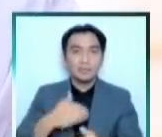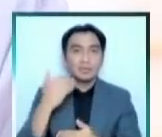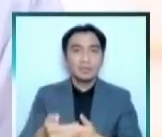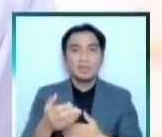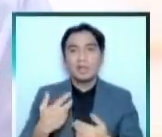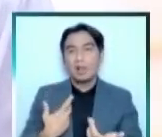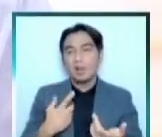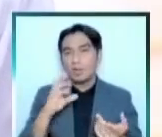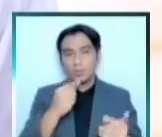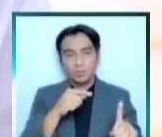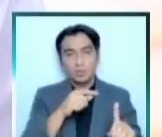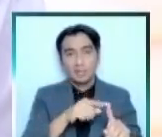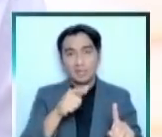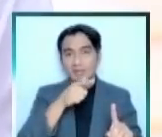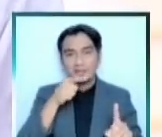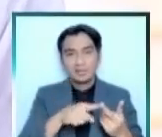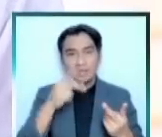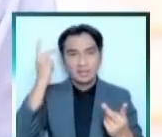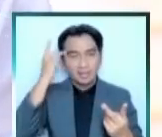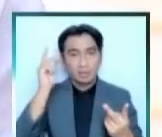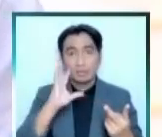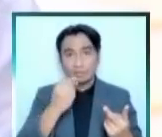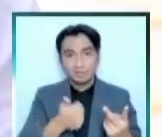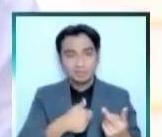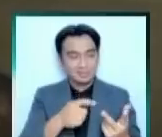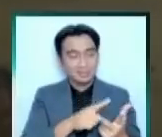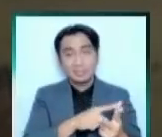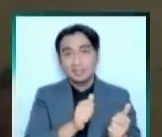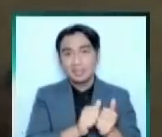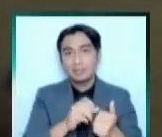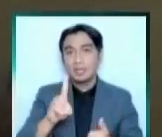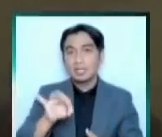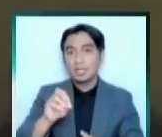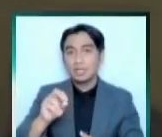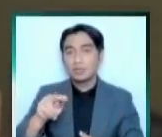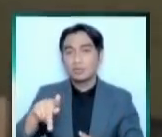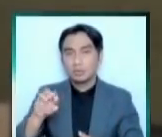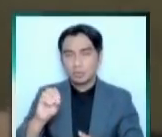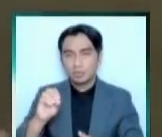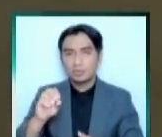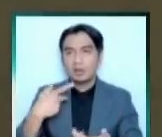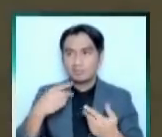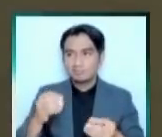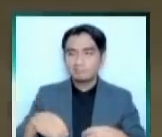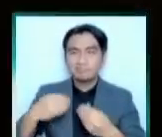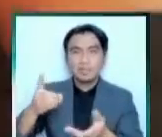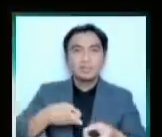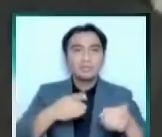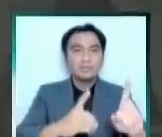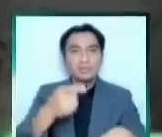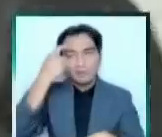Lenny Kiko Operation Center si Senatorial Aspirant Attorney Chel Jokno. Mga donasyon daw ito mula sa kanyang mga